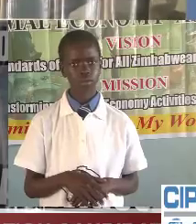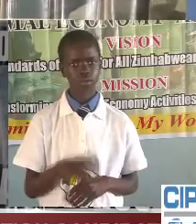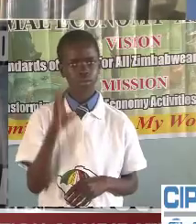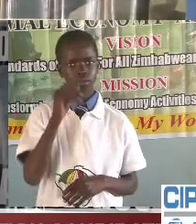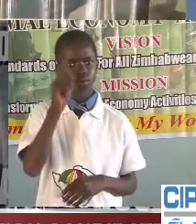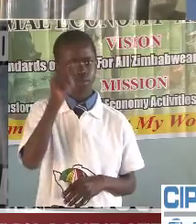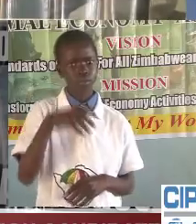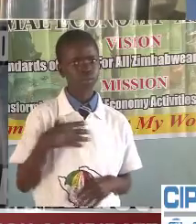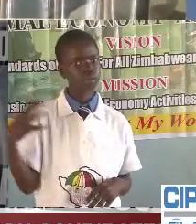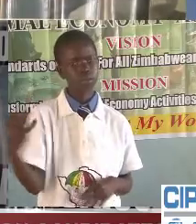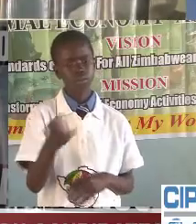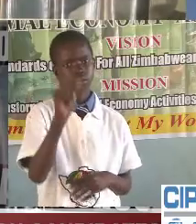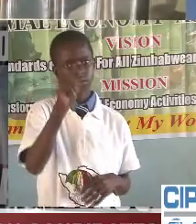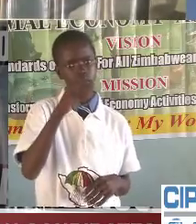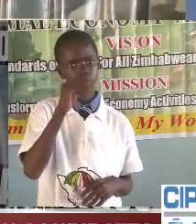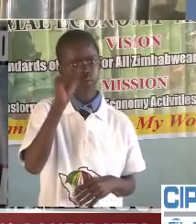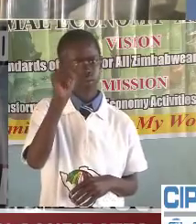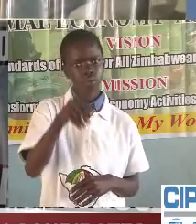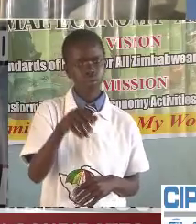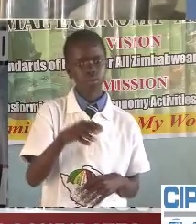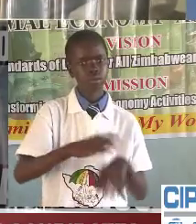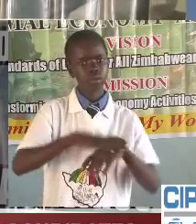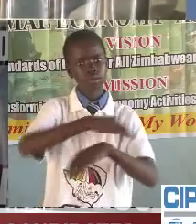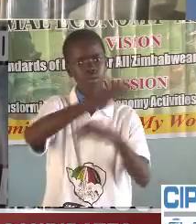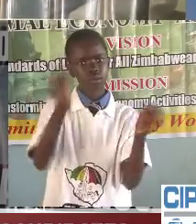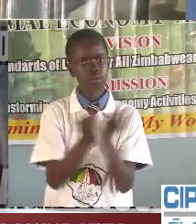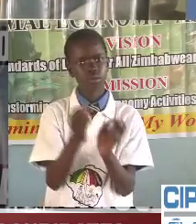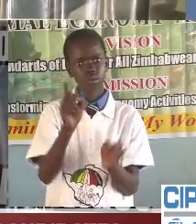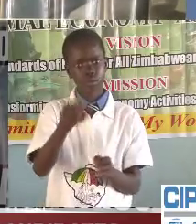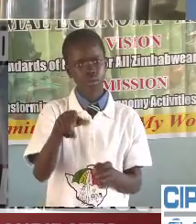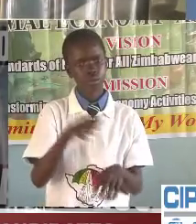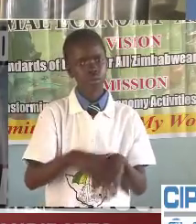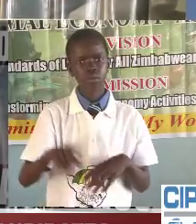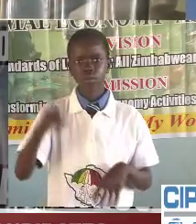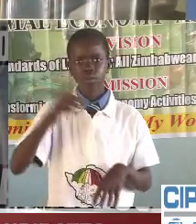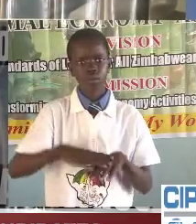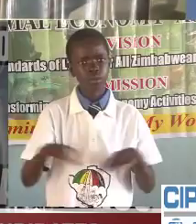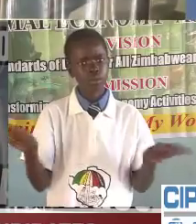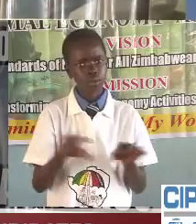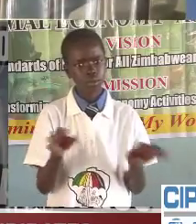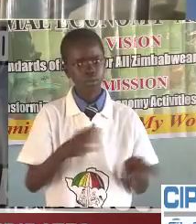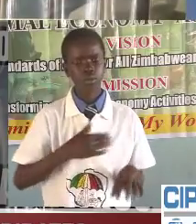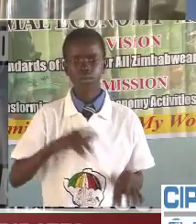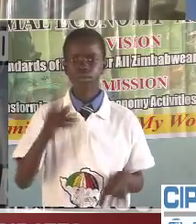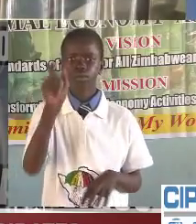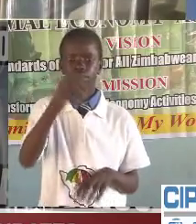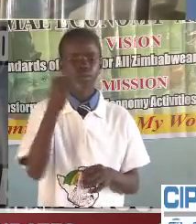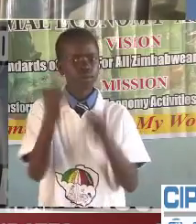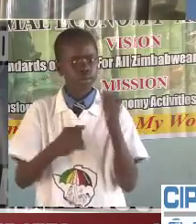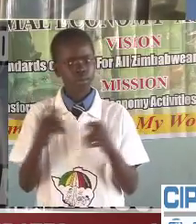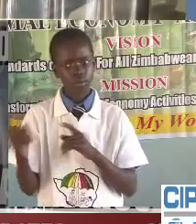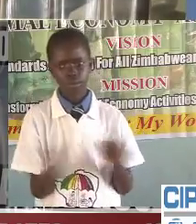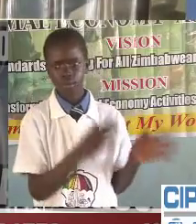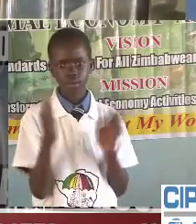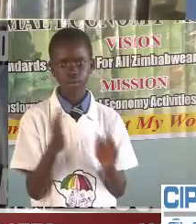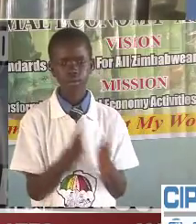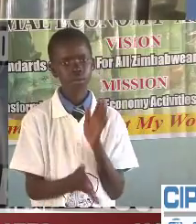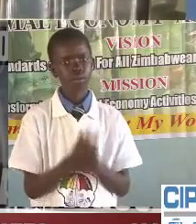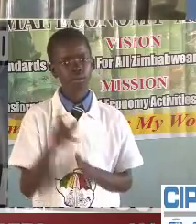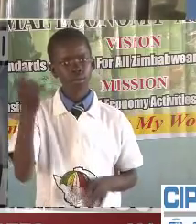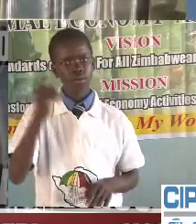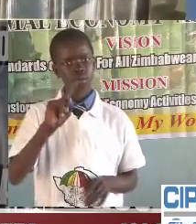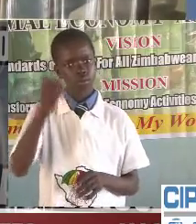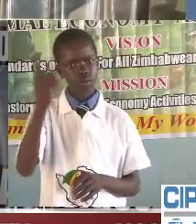tichabata isusu mutemo wedu, tichaongorora kuti vanhu ivavo havafaniri kuabuswa. Chokutanga chatinoziva,